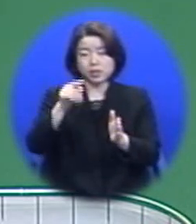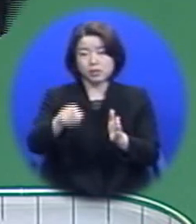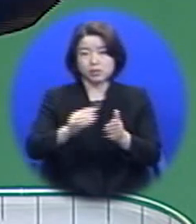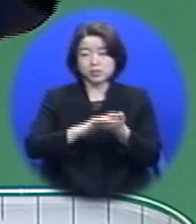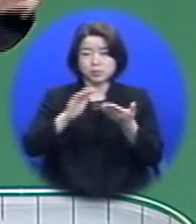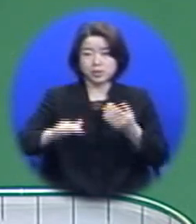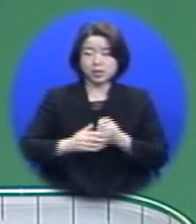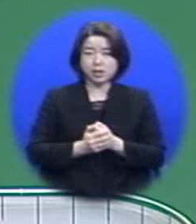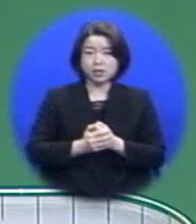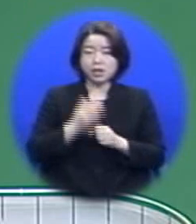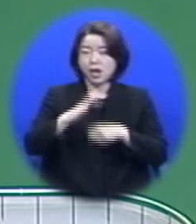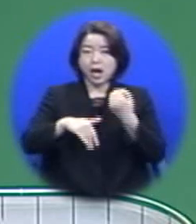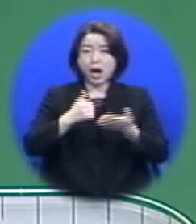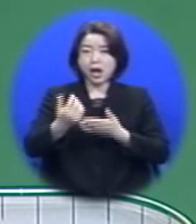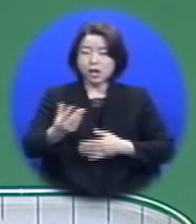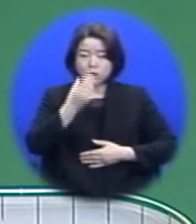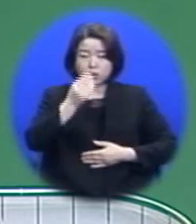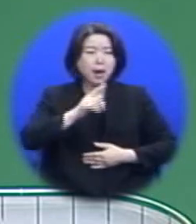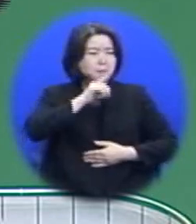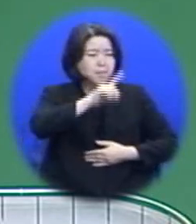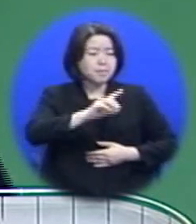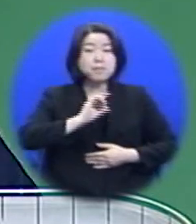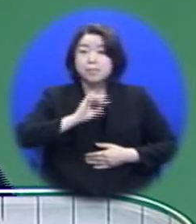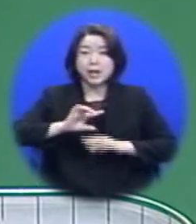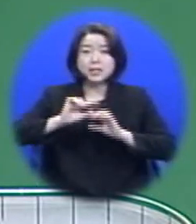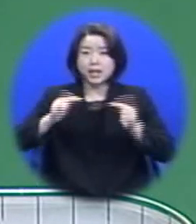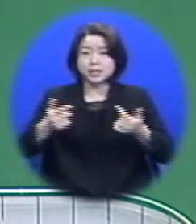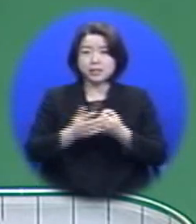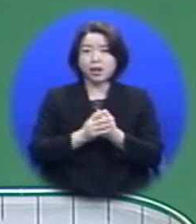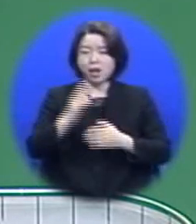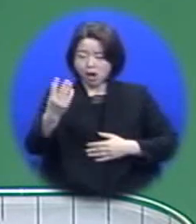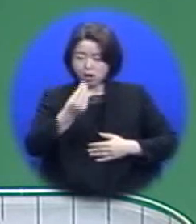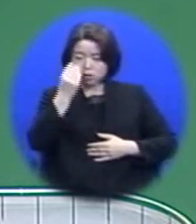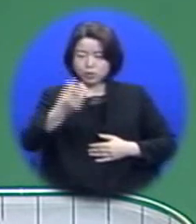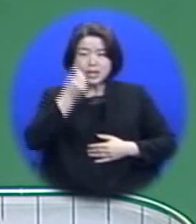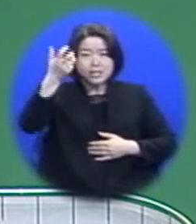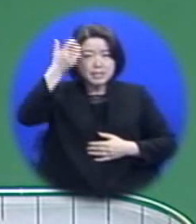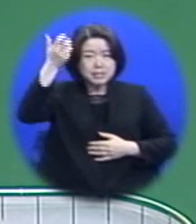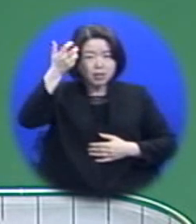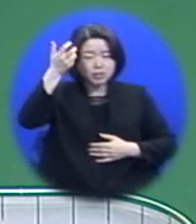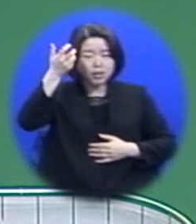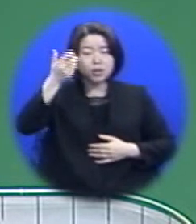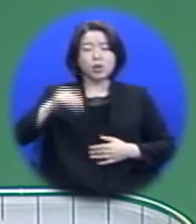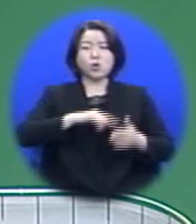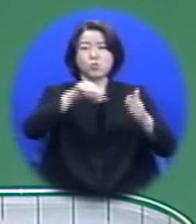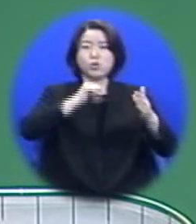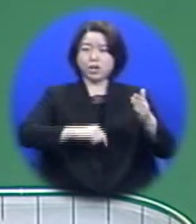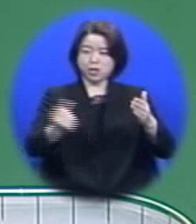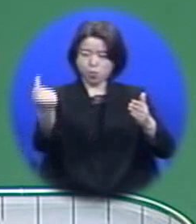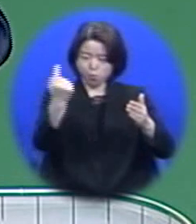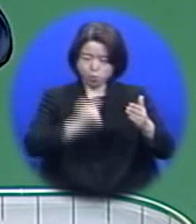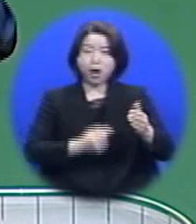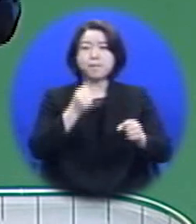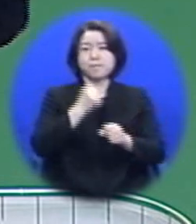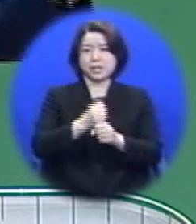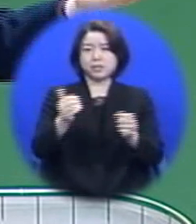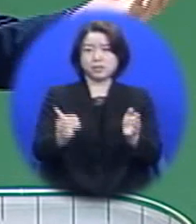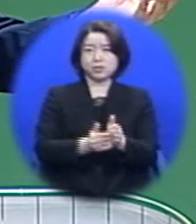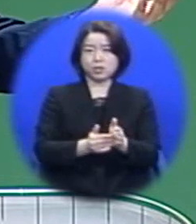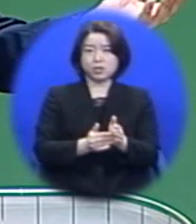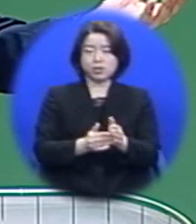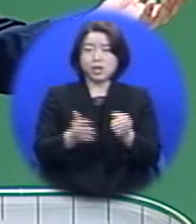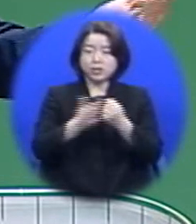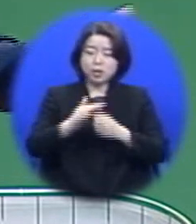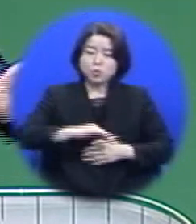우리에게 거룩 하라고만 말씀하시지 않았습니다 거룩한 성령께서 우리 안에 오시게 하셨습니다 그래서 우리를 거룩하게